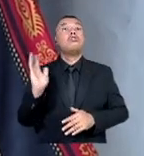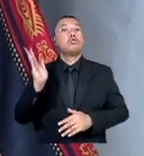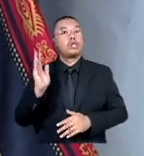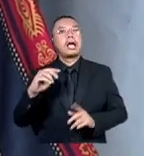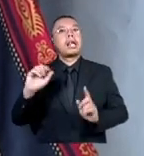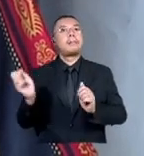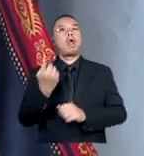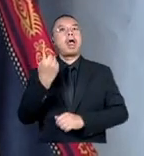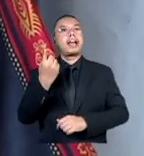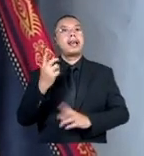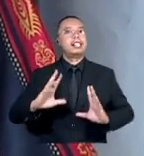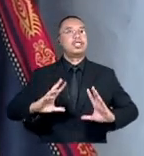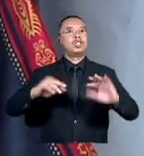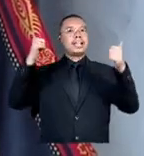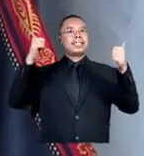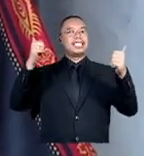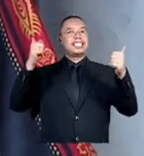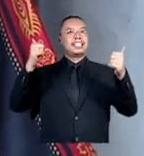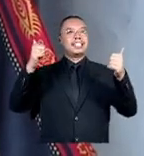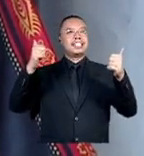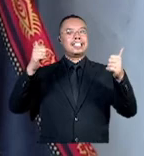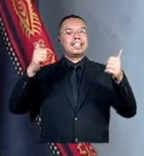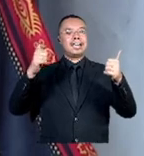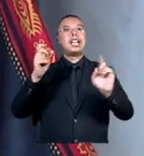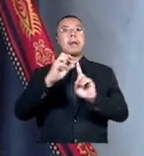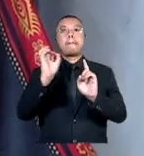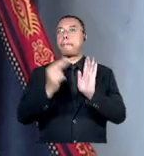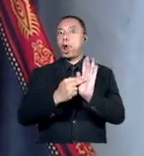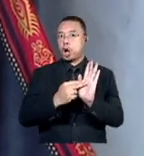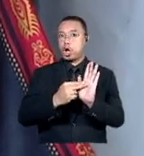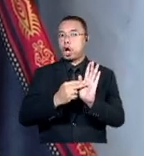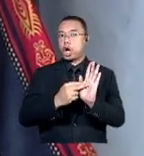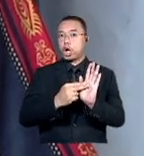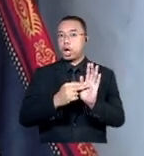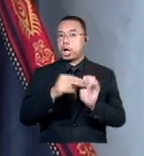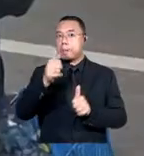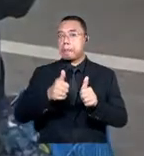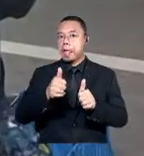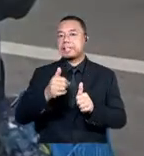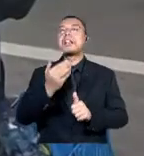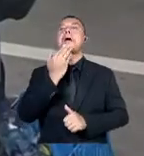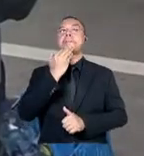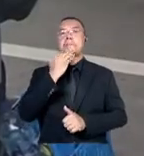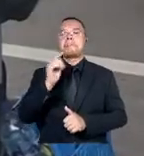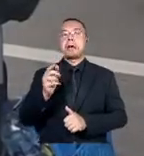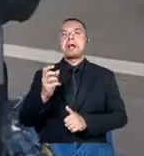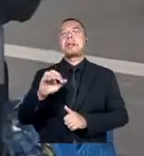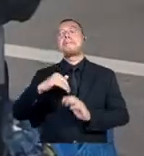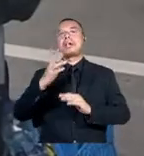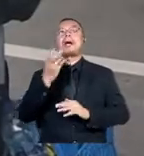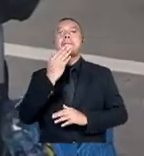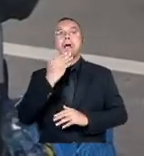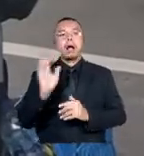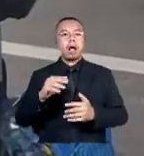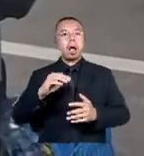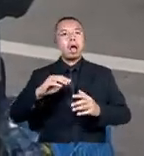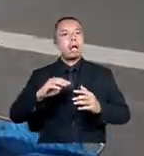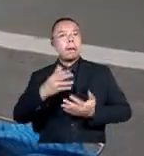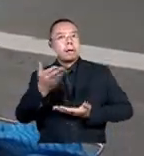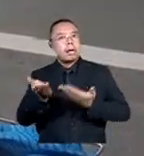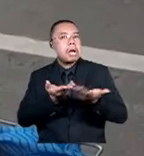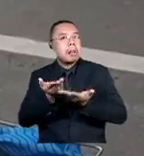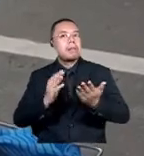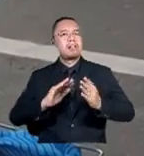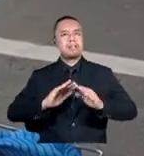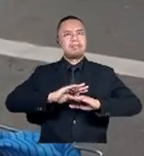sudah diawali dengan kesuksesan ya di PON ini tidak terlalu sulit karena aspek kenyamanan dan fasilitas